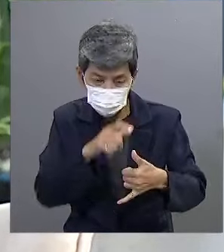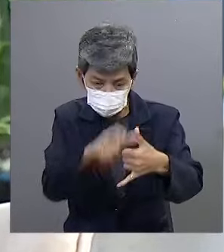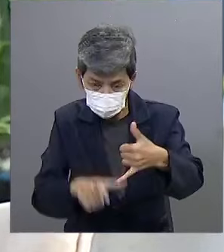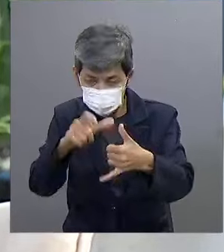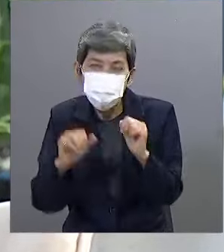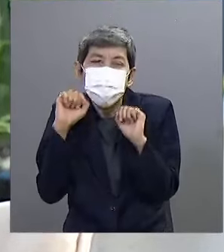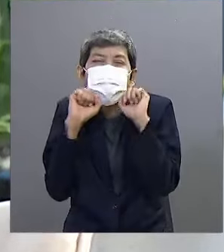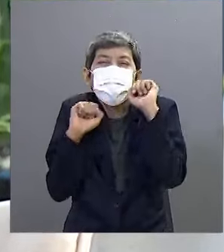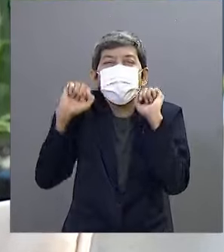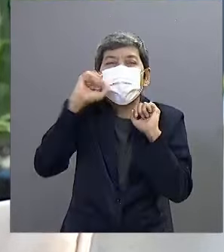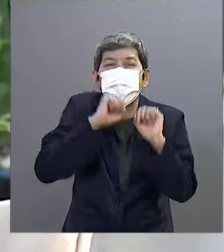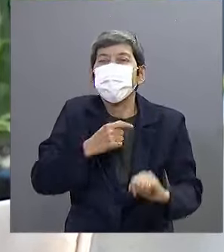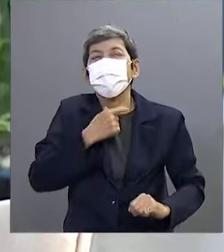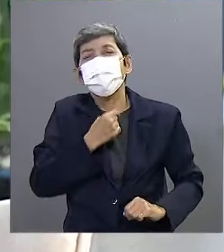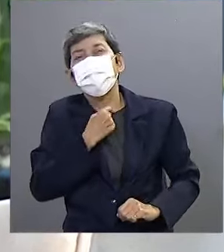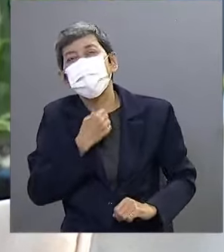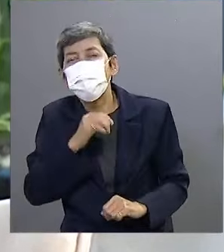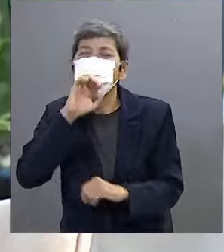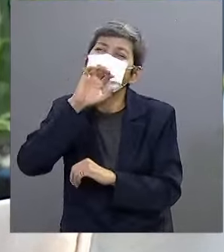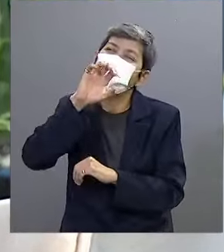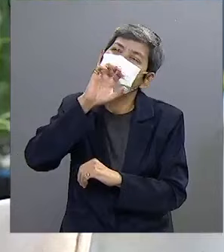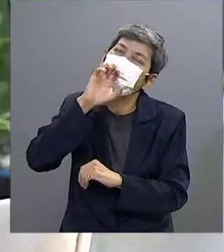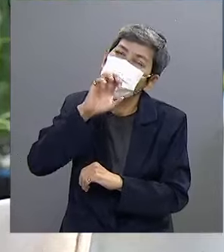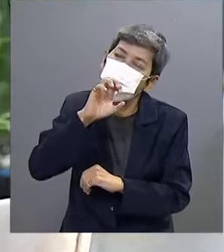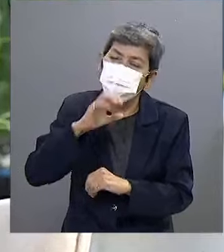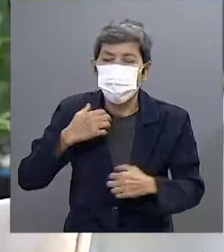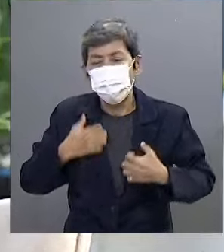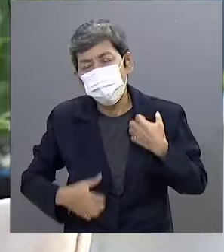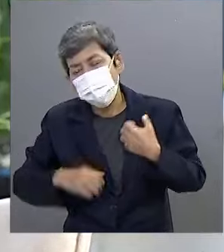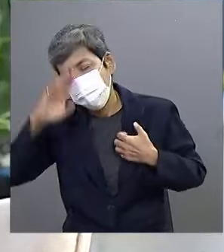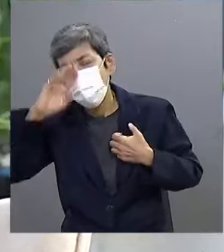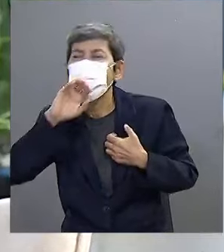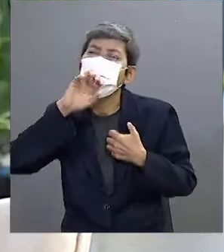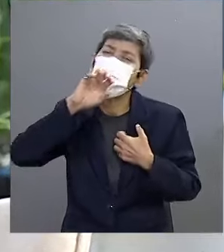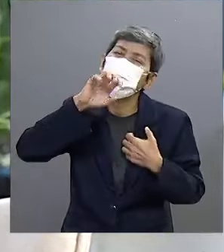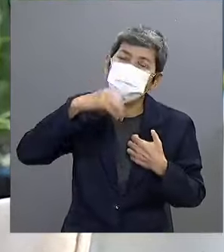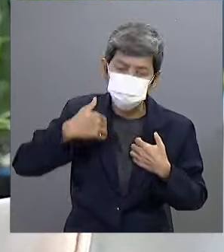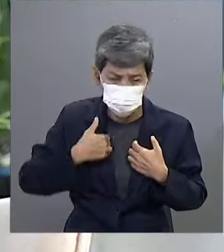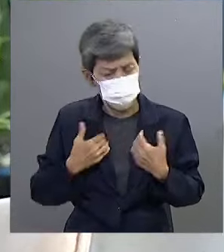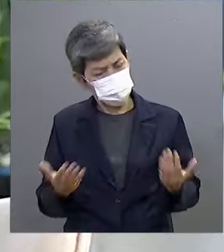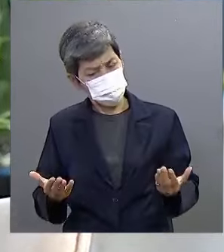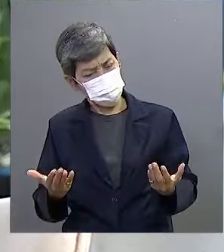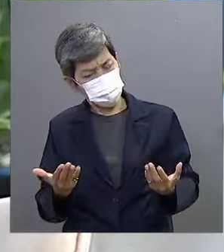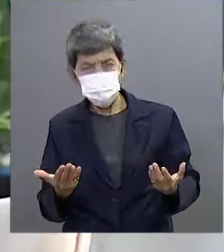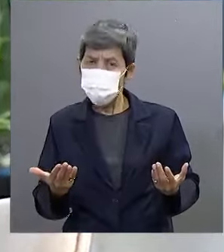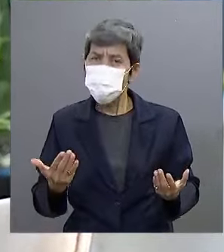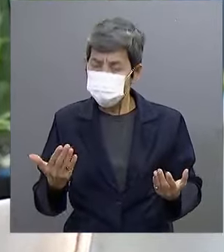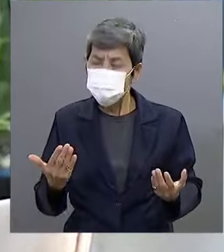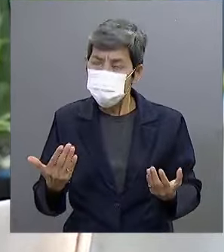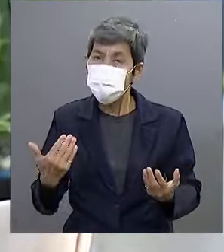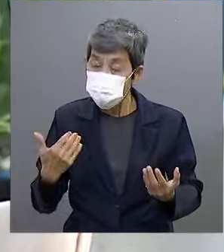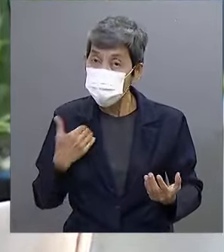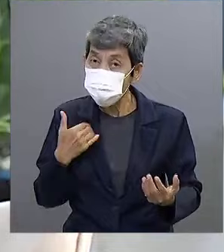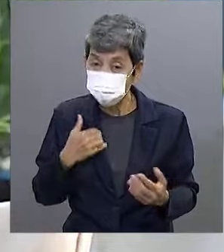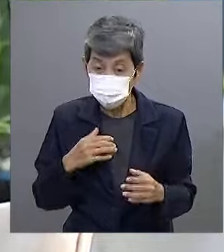วก็อาจจะมีเรื่องของอาการร้องไม่สบายเนื้อไม่สบายตัวแต่อย่างใดแต่ทีนี้คุณผู้ชมคะมันก็จะมีเรื่องของการที่เขย่าตั